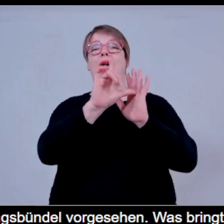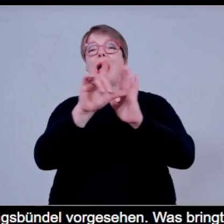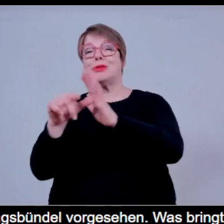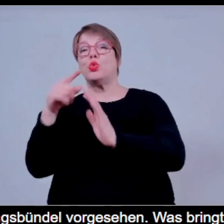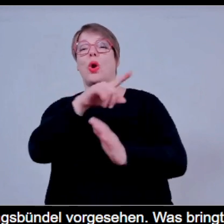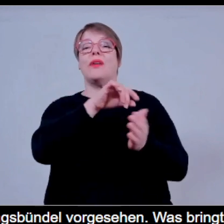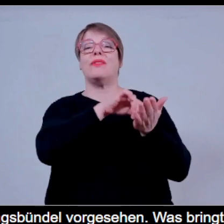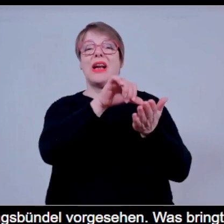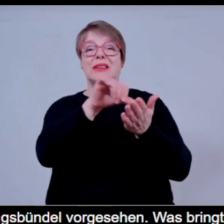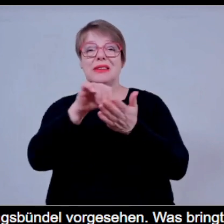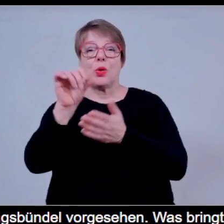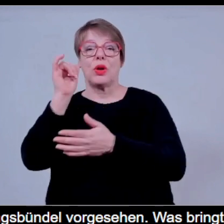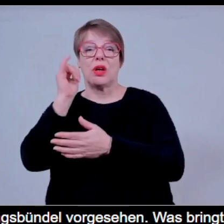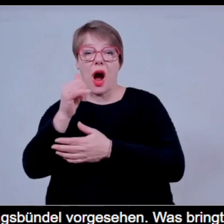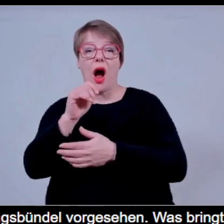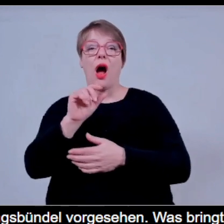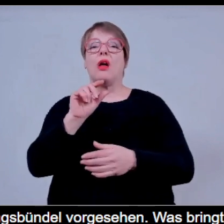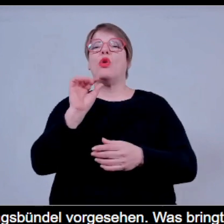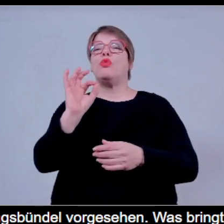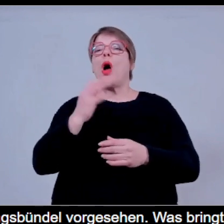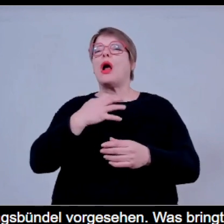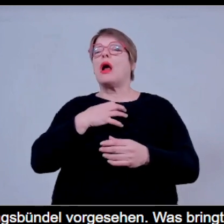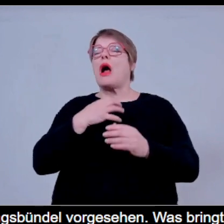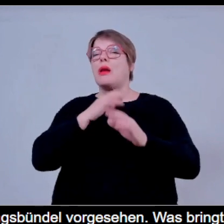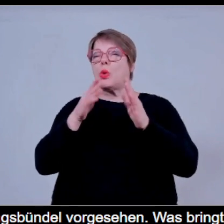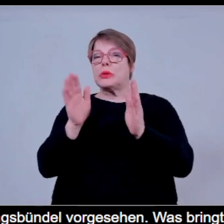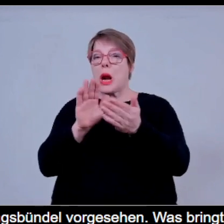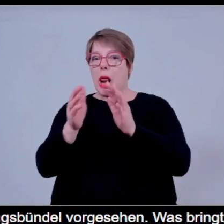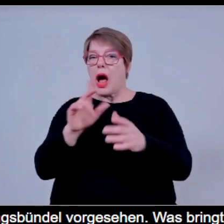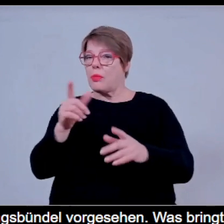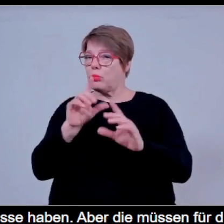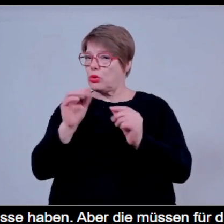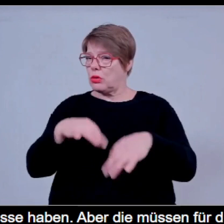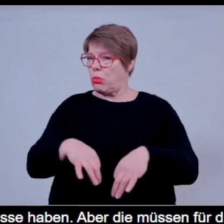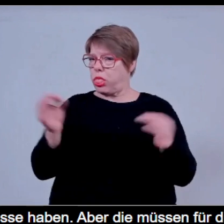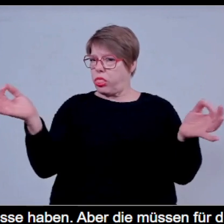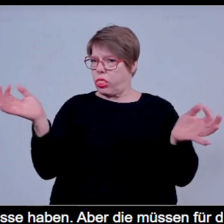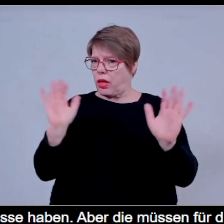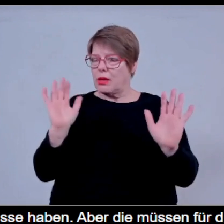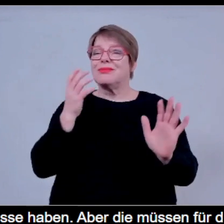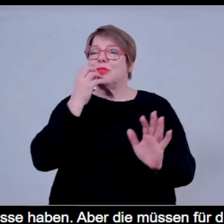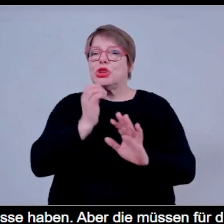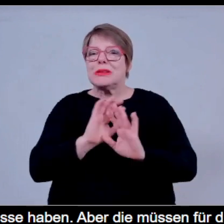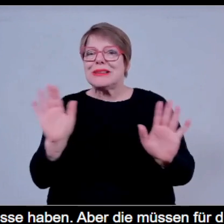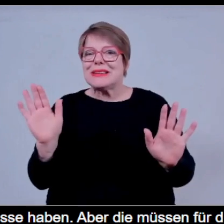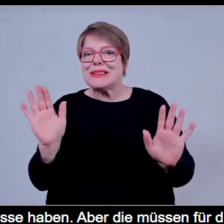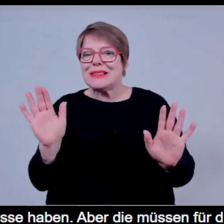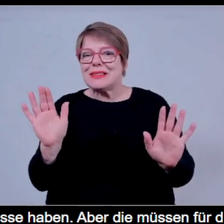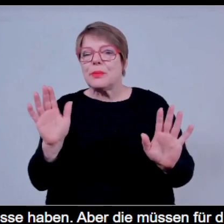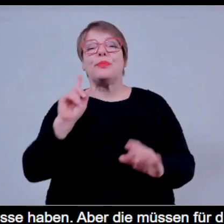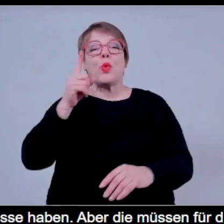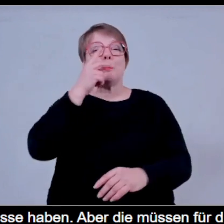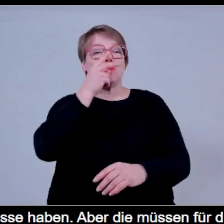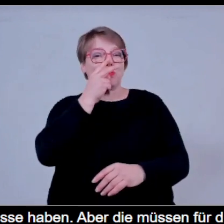zu Lasten anderer Versorgungsstränge? Und wo sind die dann notleidend letztendlich, wenn eben da das Geld fehlt? Also